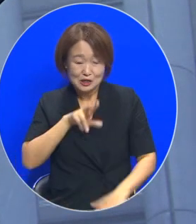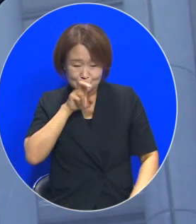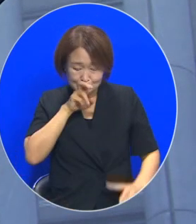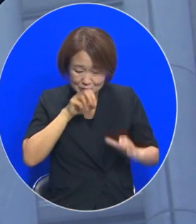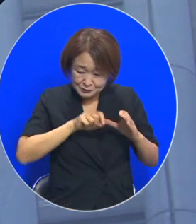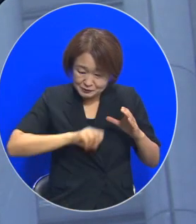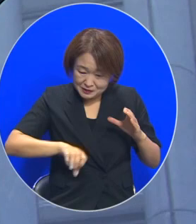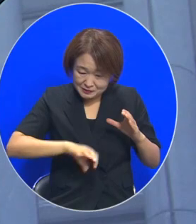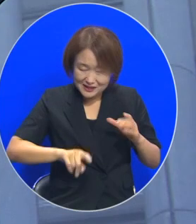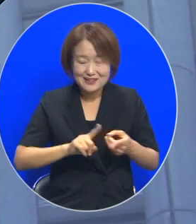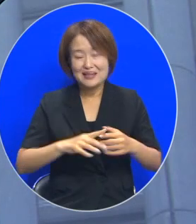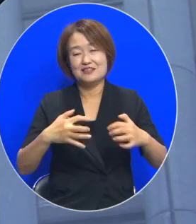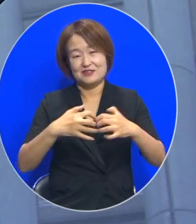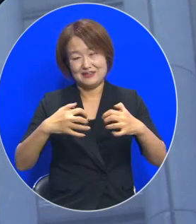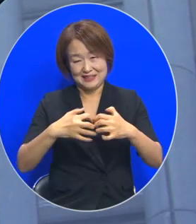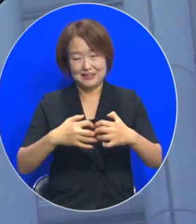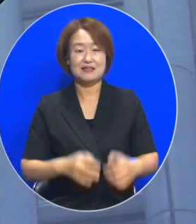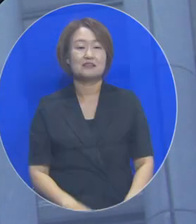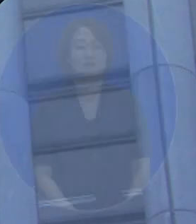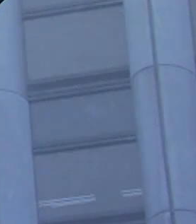새는 곳간과의 전쟁이었습니다